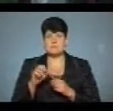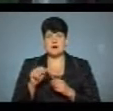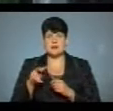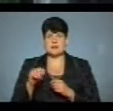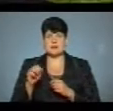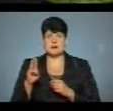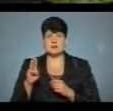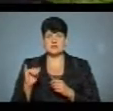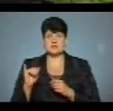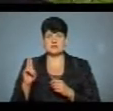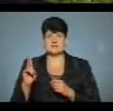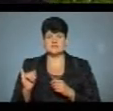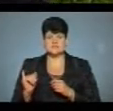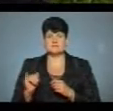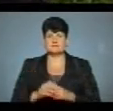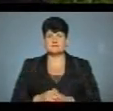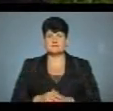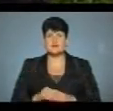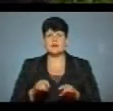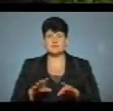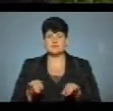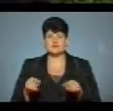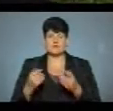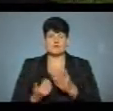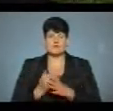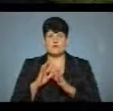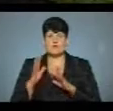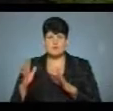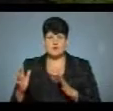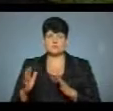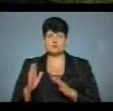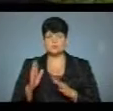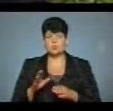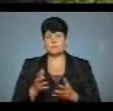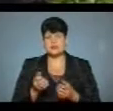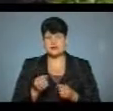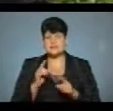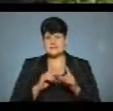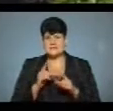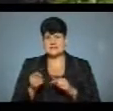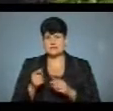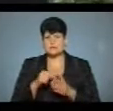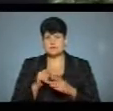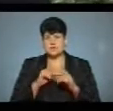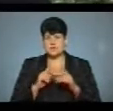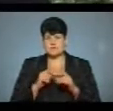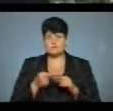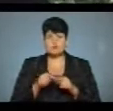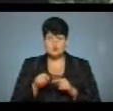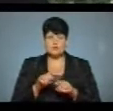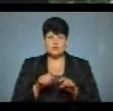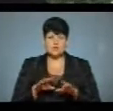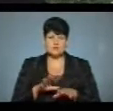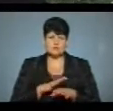району. Рішення про створення нового парку за адресою вулиця Київська-Тернавського було прийнято на сесії Тернопільської міської ради. Цьому рішенню